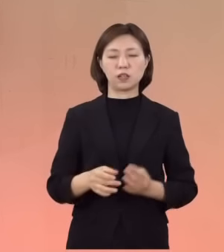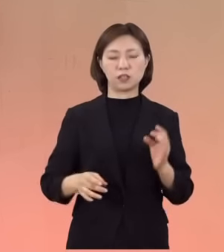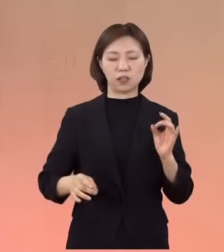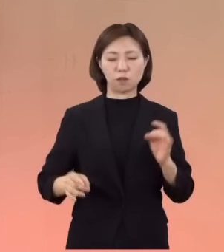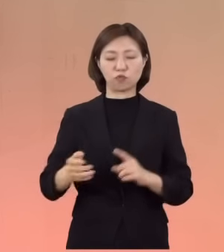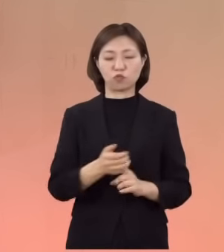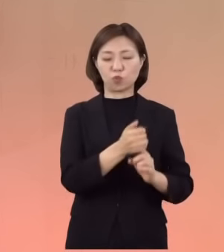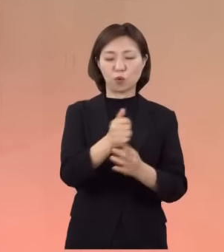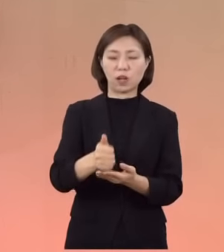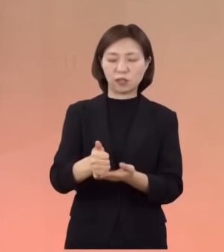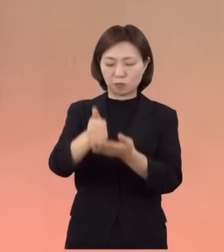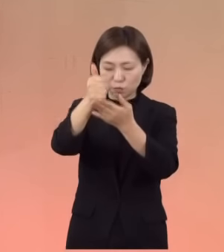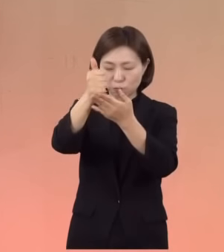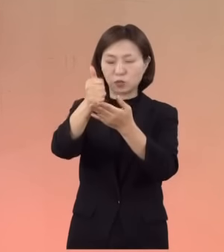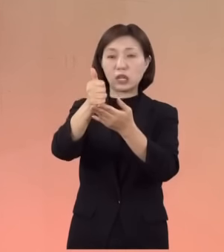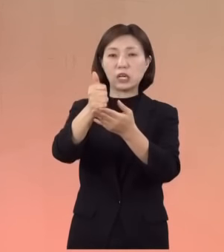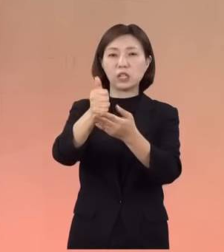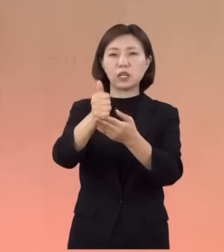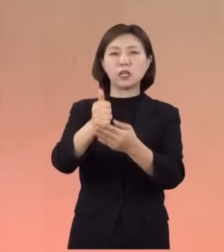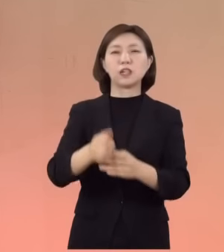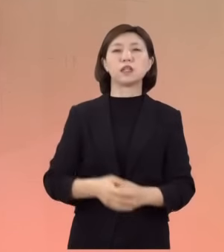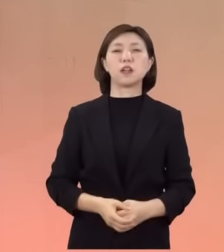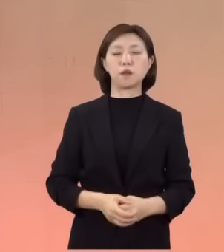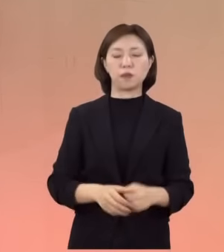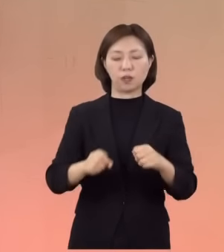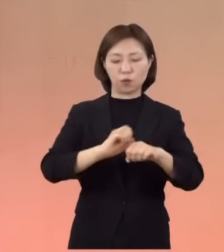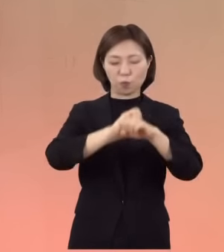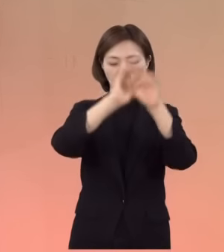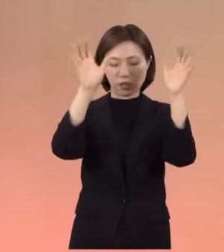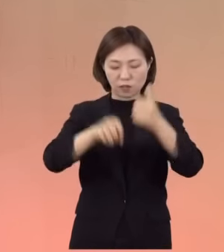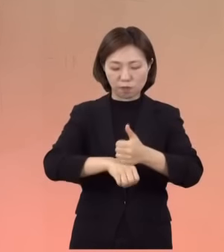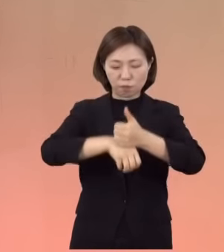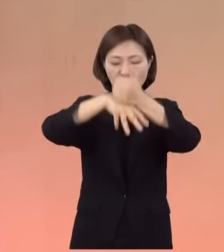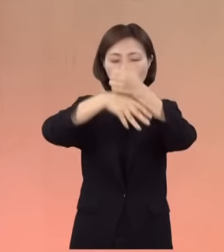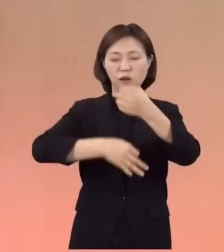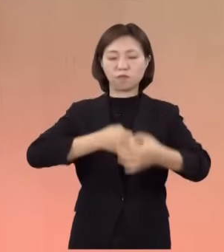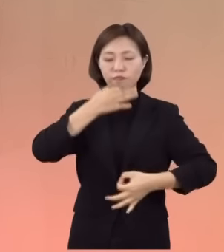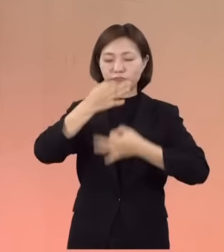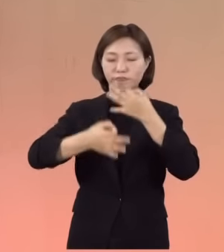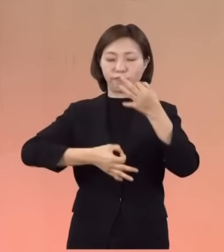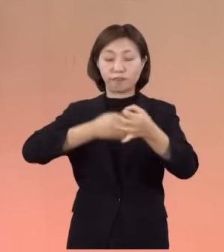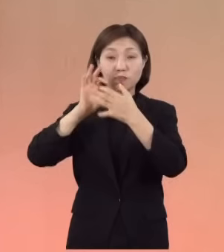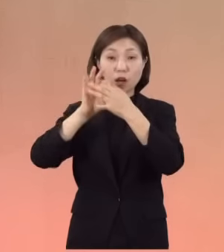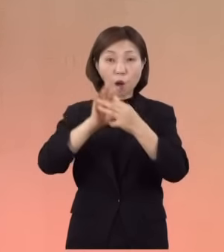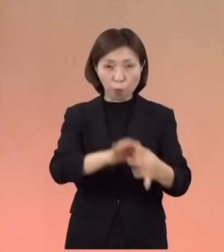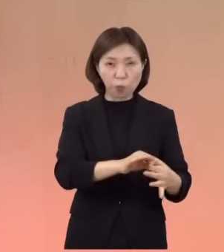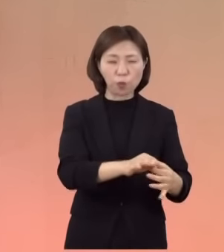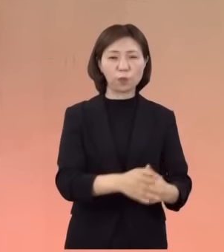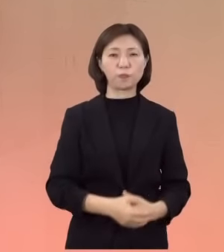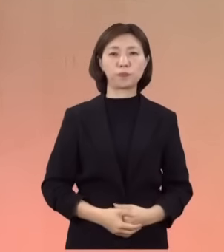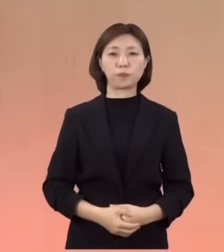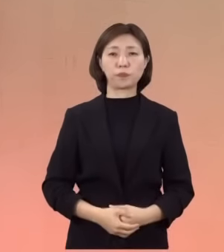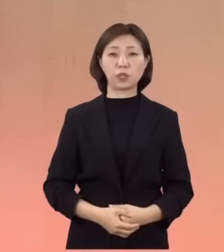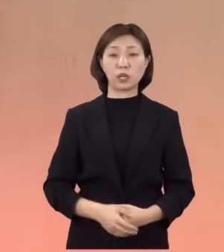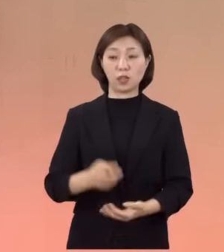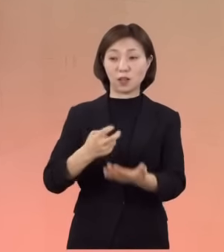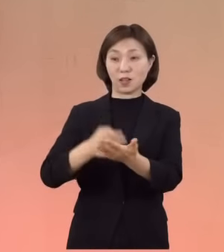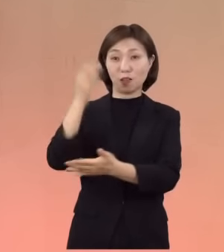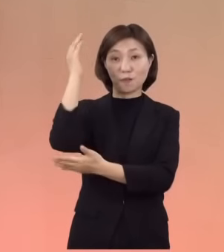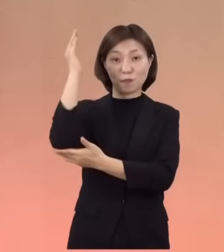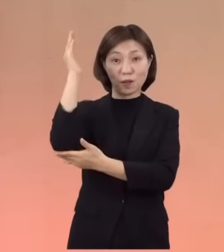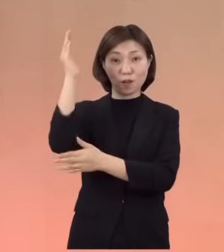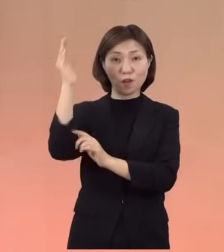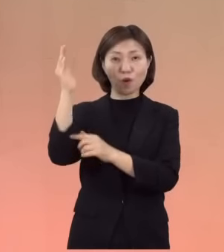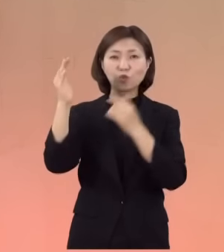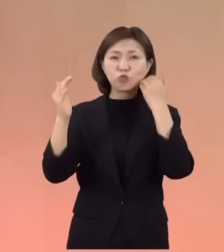아미타불과 나무 관세음보살을 염불하여 우리이 법문을 해주신 인광